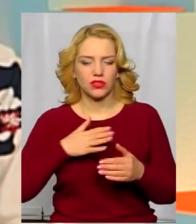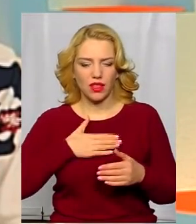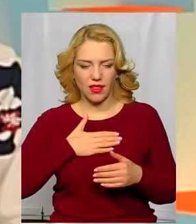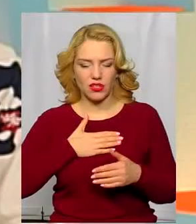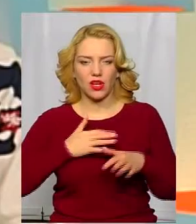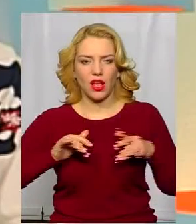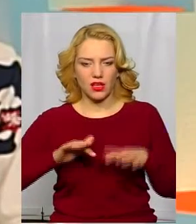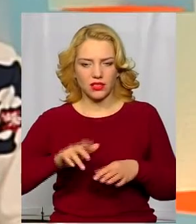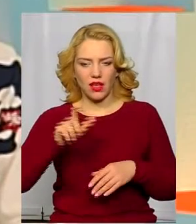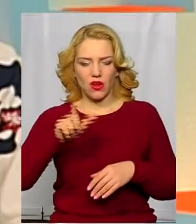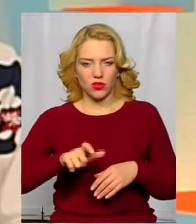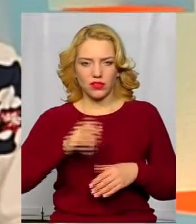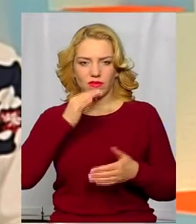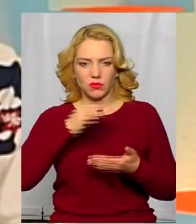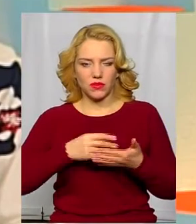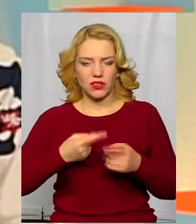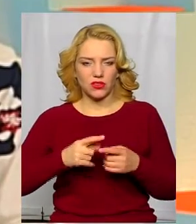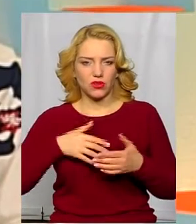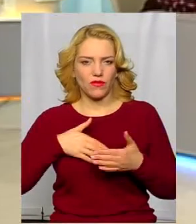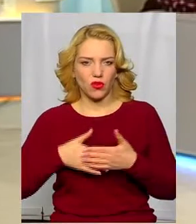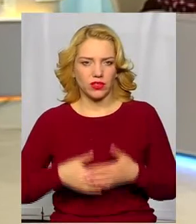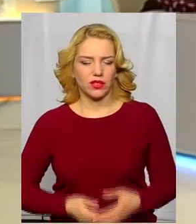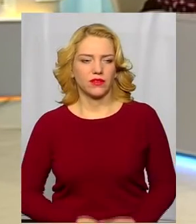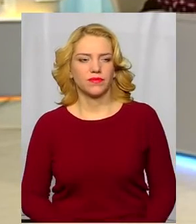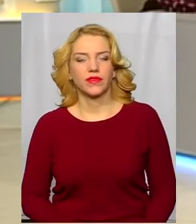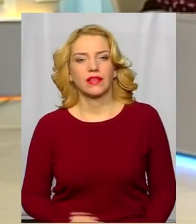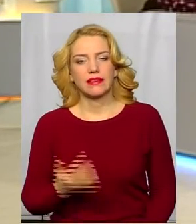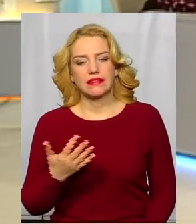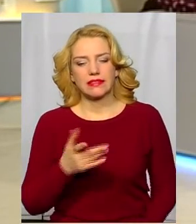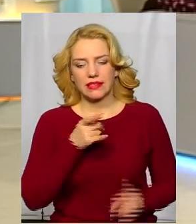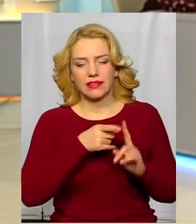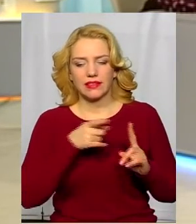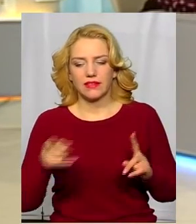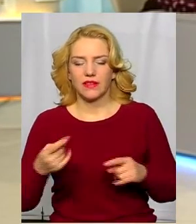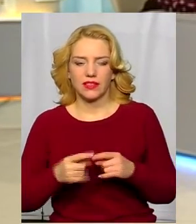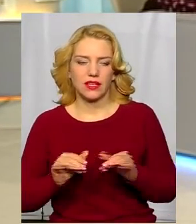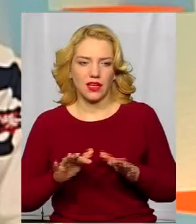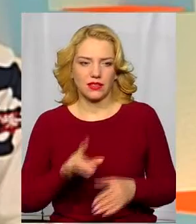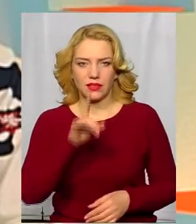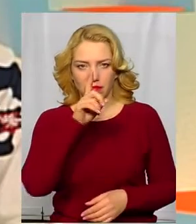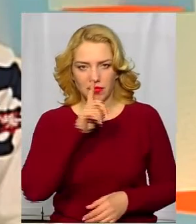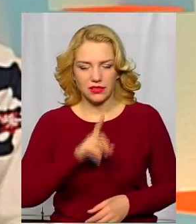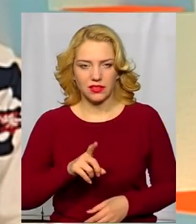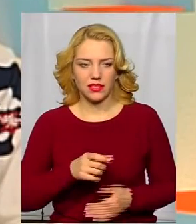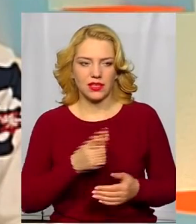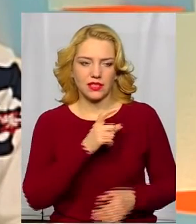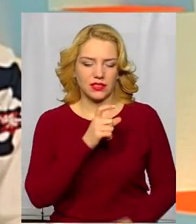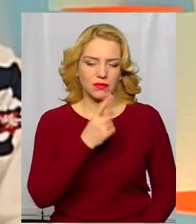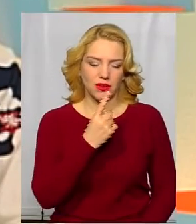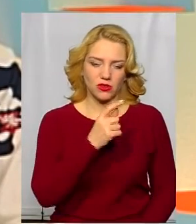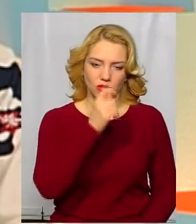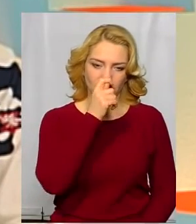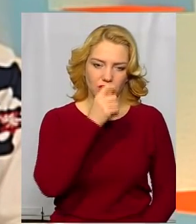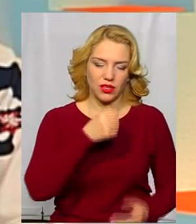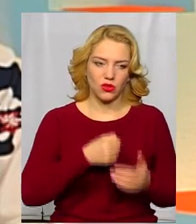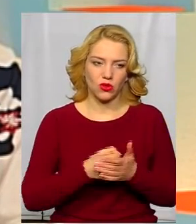нашої акції і відповідає за таку-то скриньку. Скільки триває ця акція? Місяць. з 1 квітня до 3 травня цього